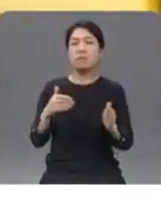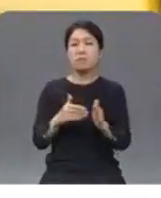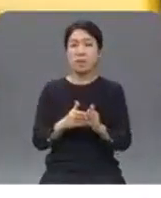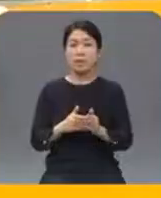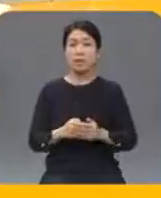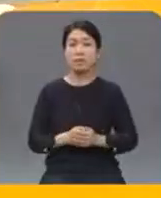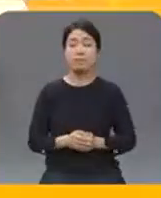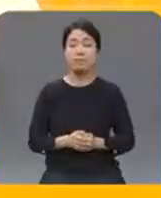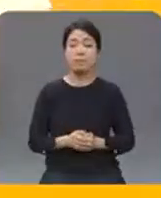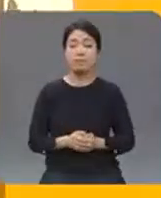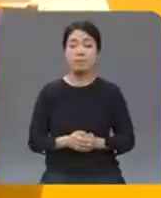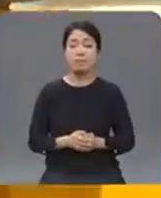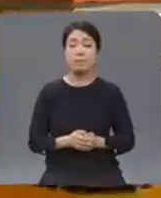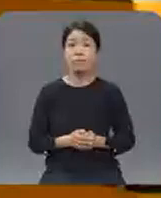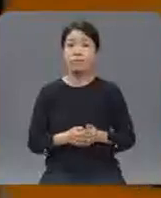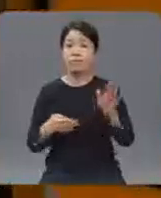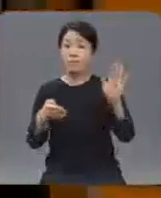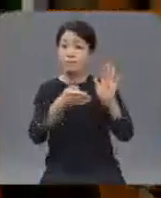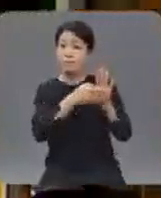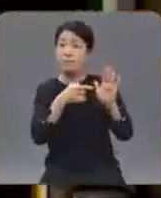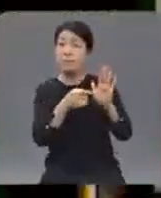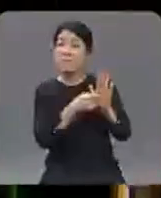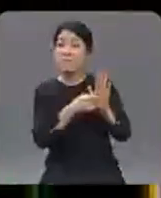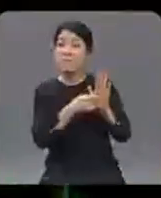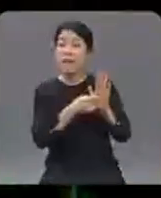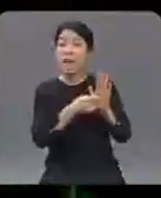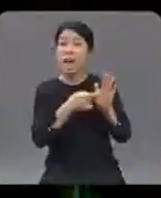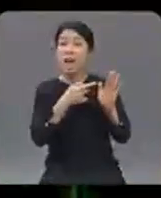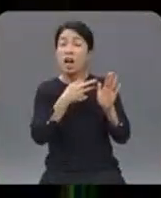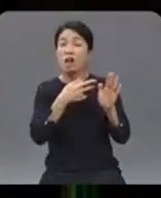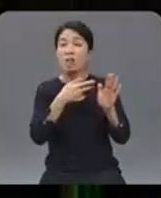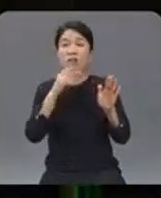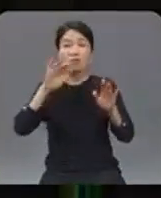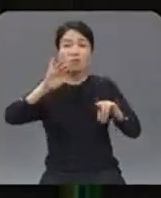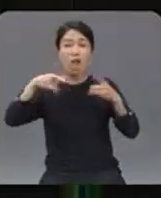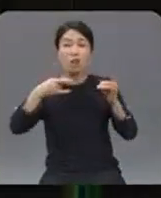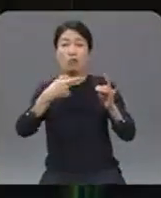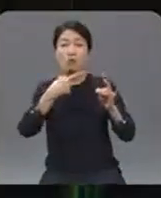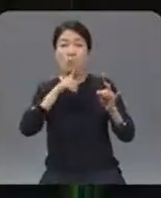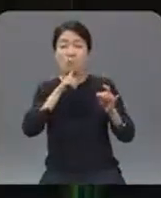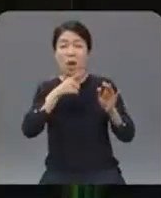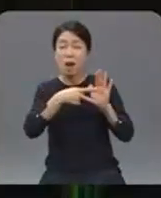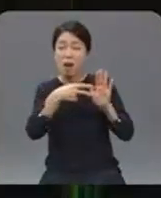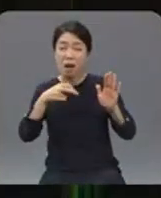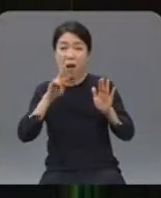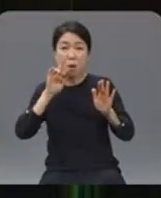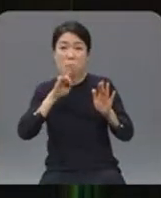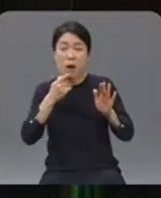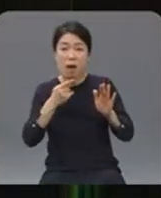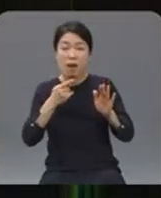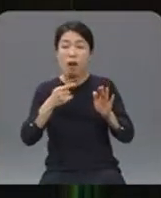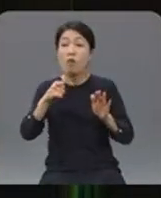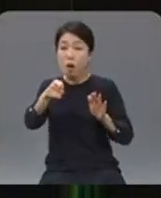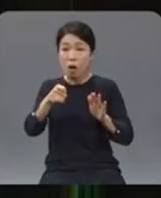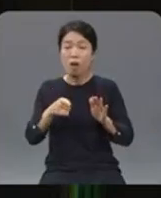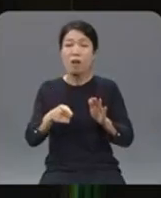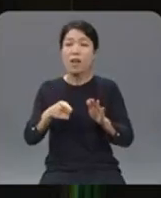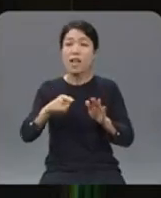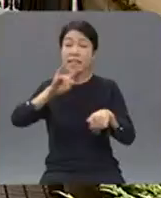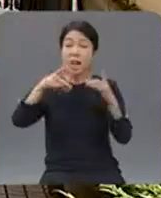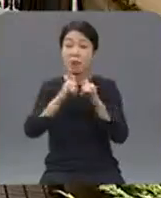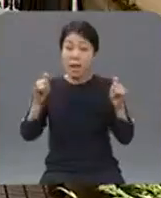왔습니다 출입문에 붙여진 태국어 안내문 번역해보니 태국인이면 양손을 들라는